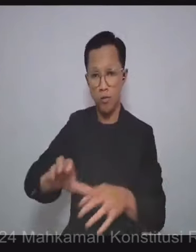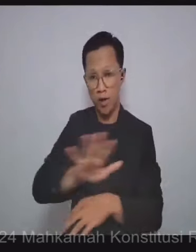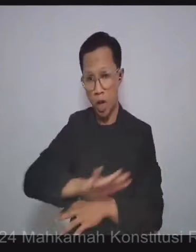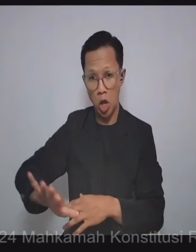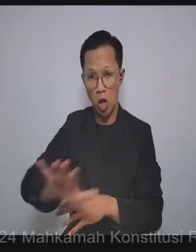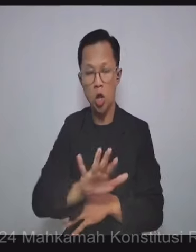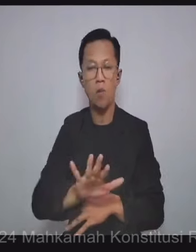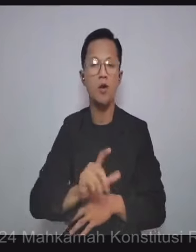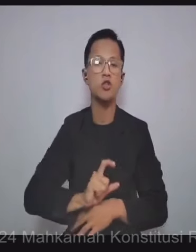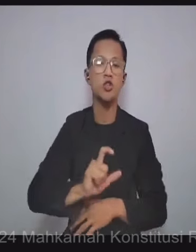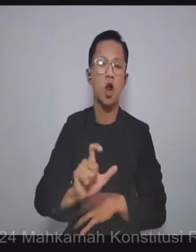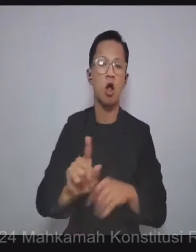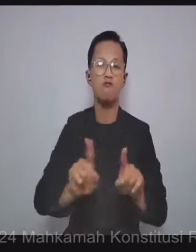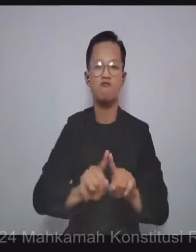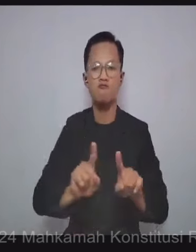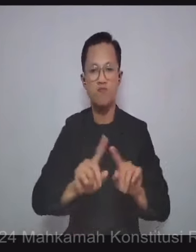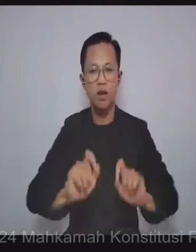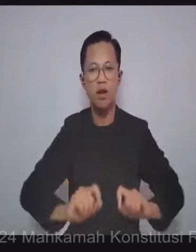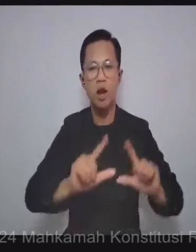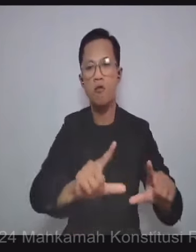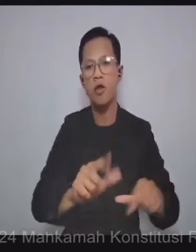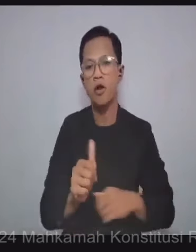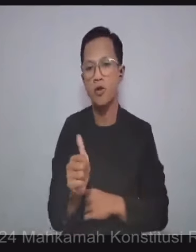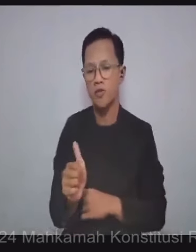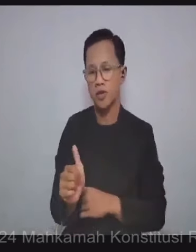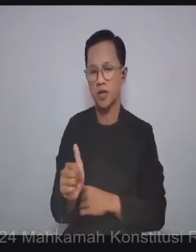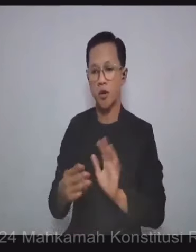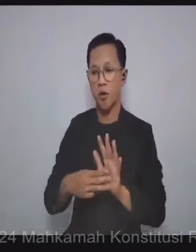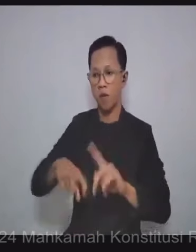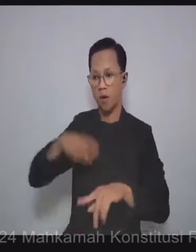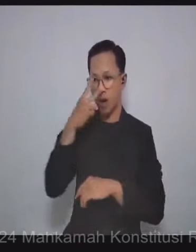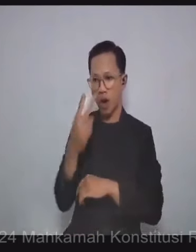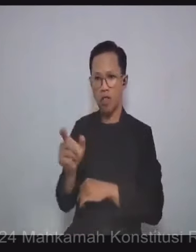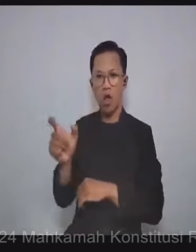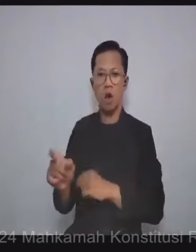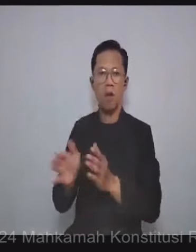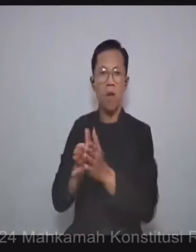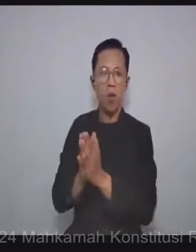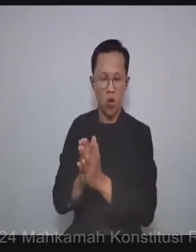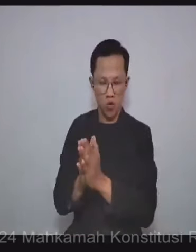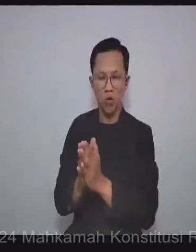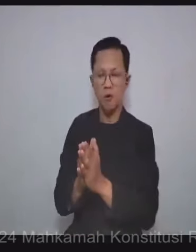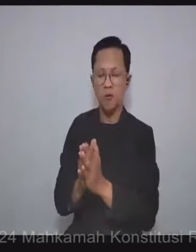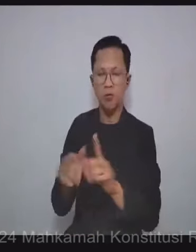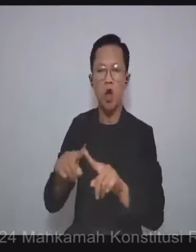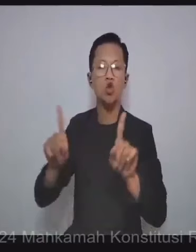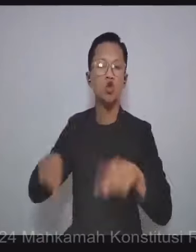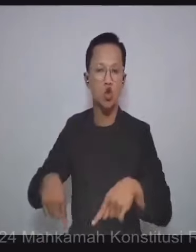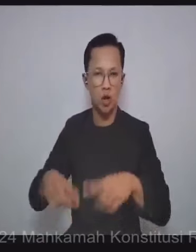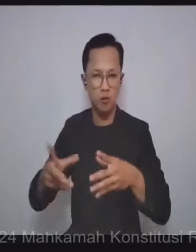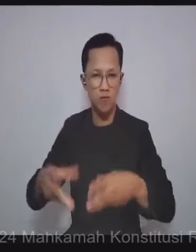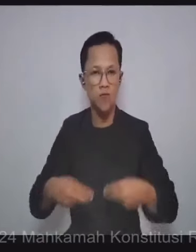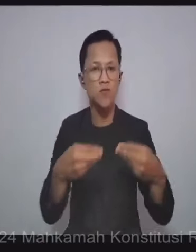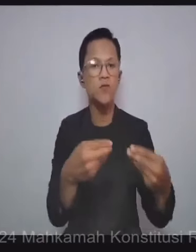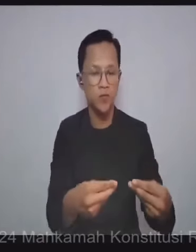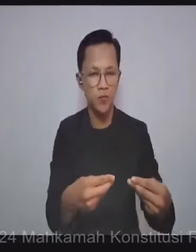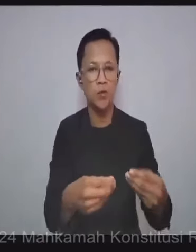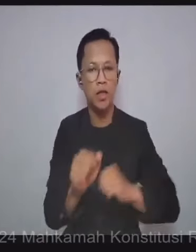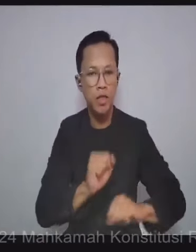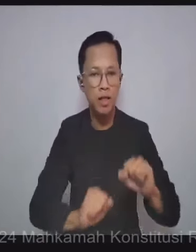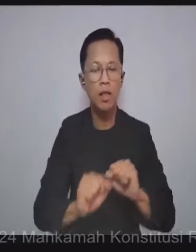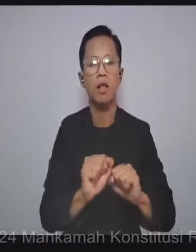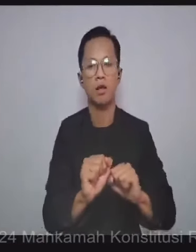persyaratan yang sama Oleh karena itu Mahkamah dapat memahami tindakan termohon dalam membuat dan menyerahkan surat ako sebagai salah satu tindakan segera menerapkan